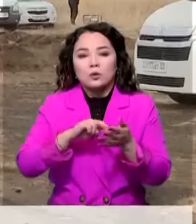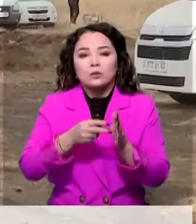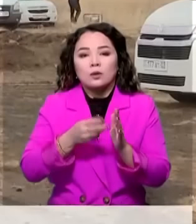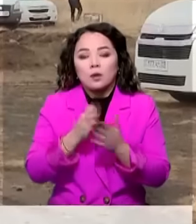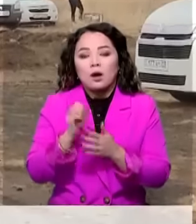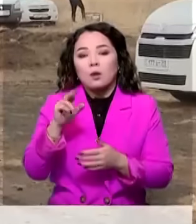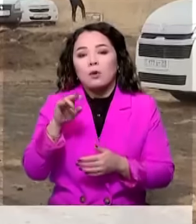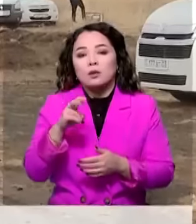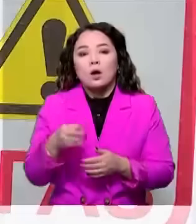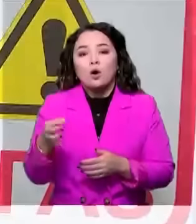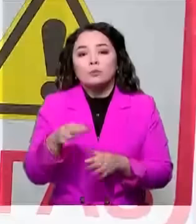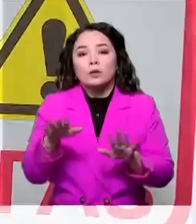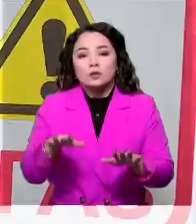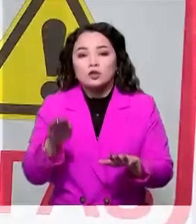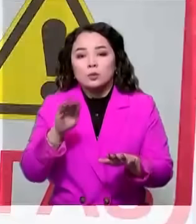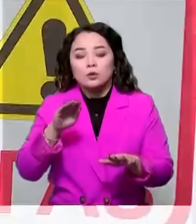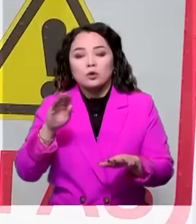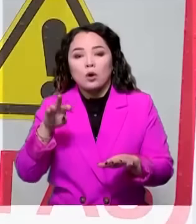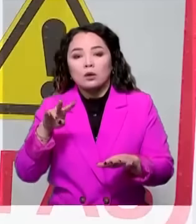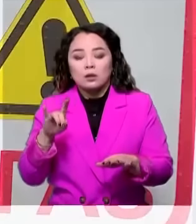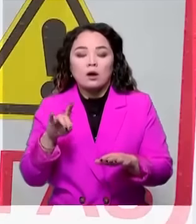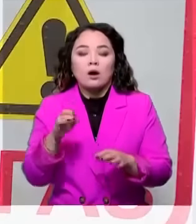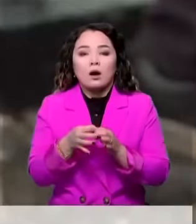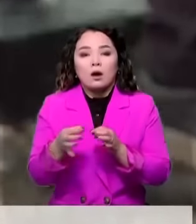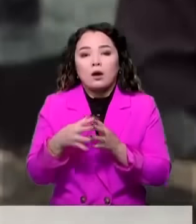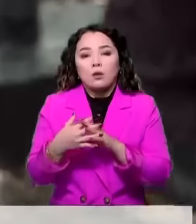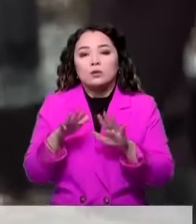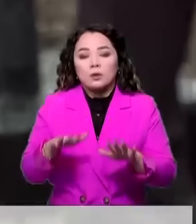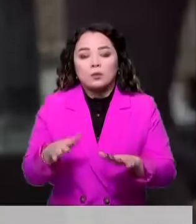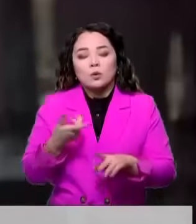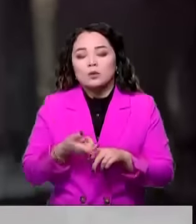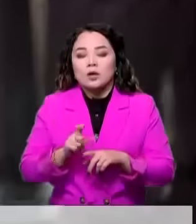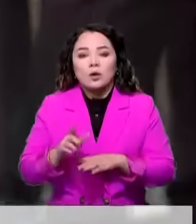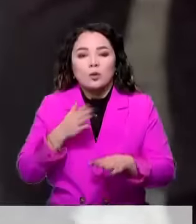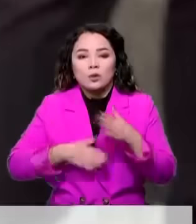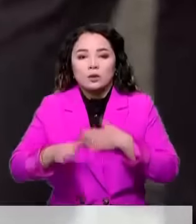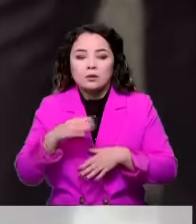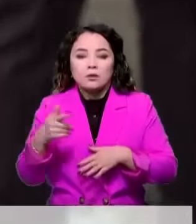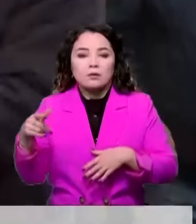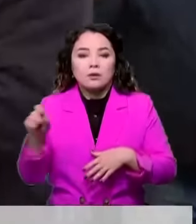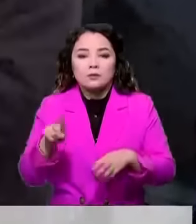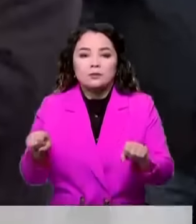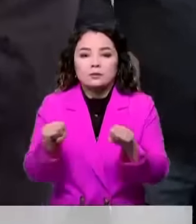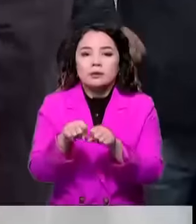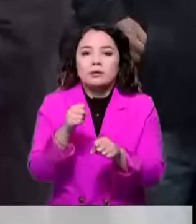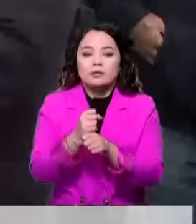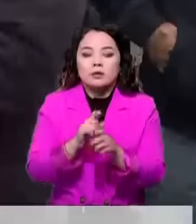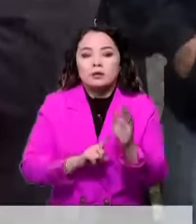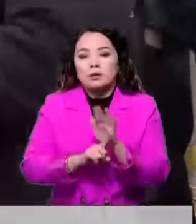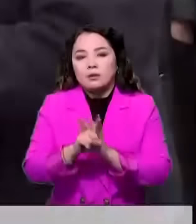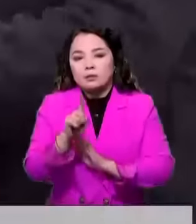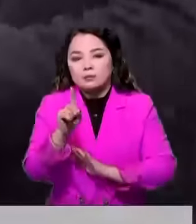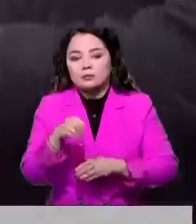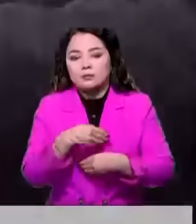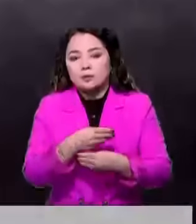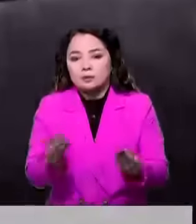Ақмола облысындағы Жібек жол ауылында үлкен қуаныш, жергілікті халық көптен күткен көгілдір отынға қол жеткізді.